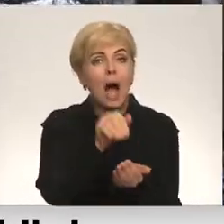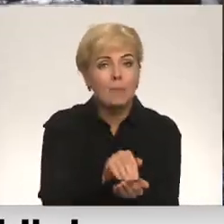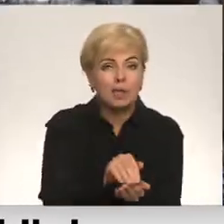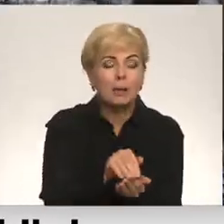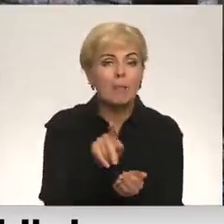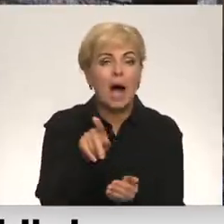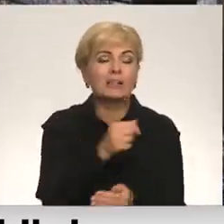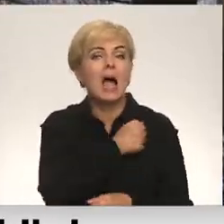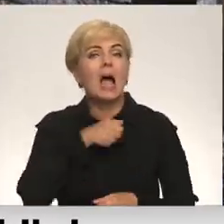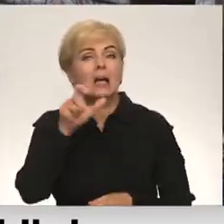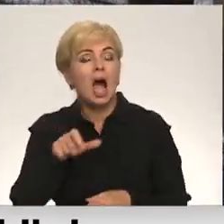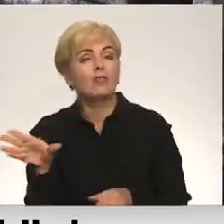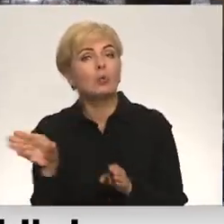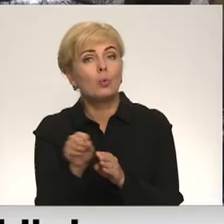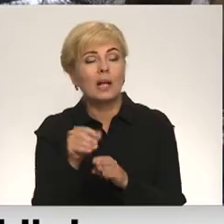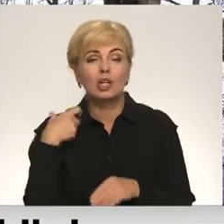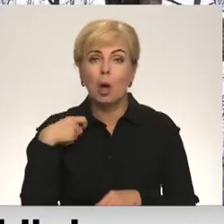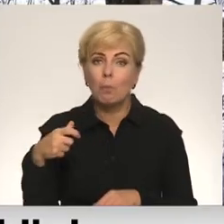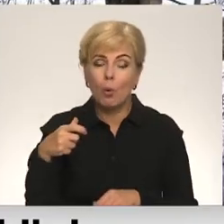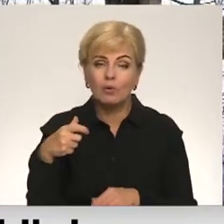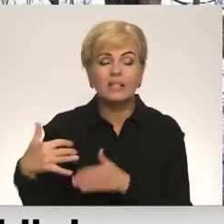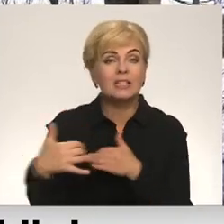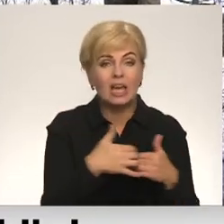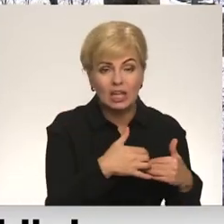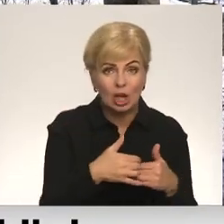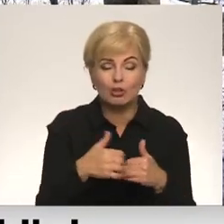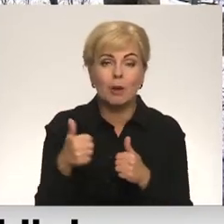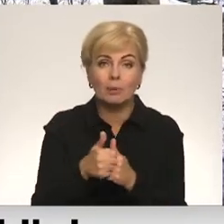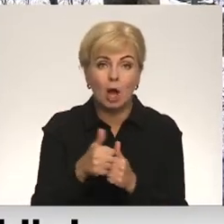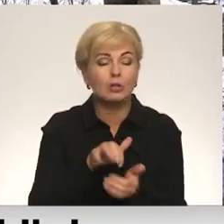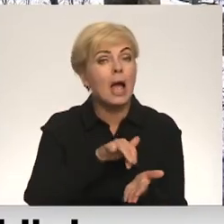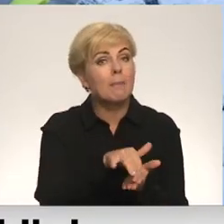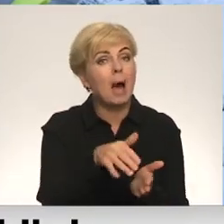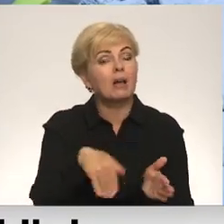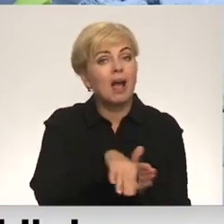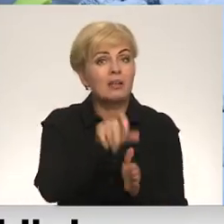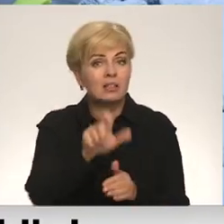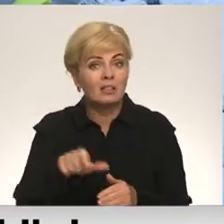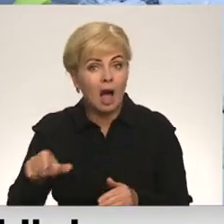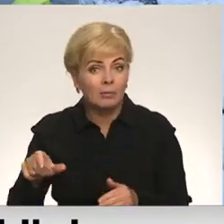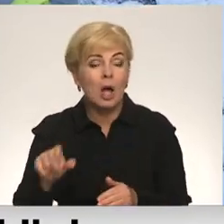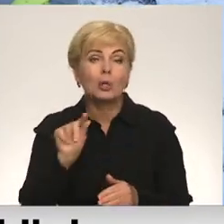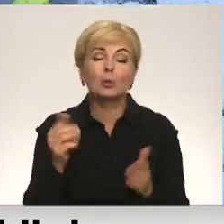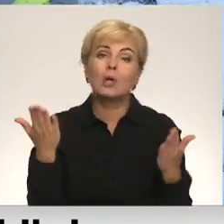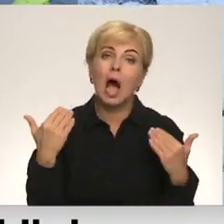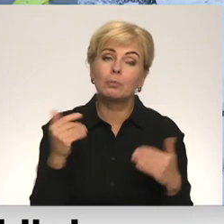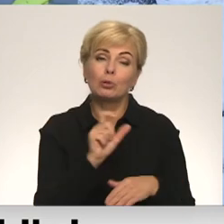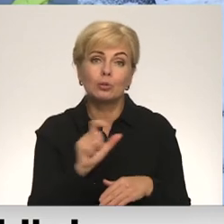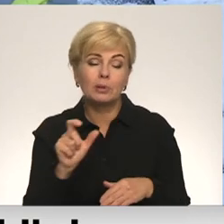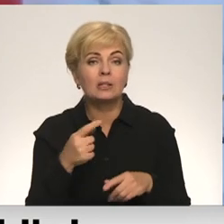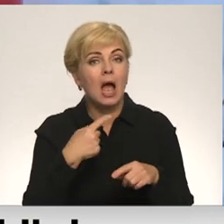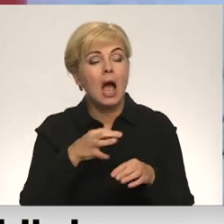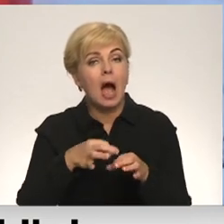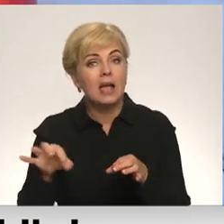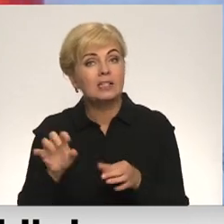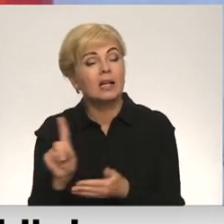vīriem, kas reiz kopā ar Kalpaku cīnījušies plecu pie pleca. Te pārgājienu dalībniekiem neliels atelpas brīdis aizdegt sveces